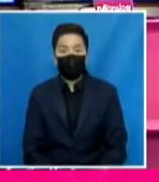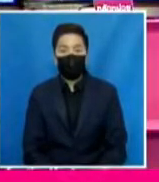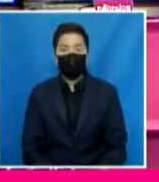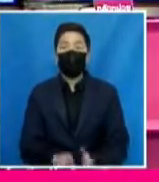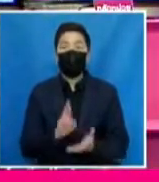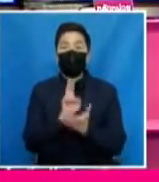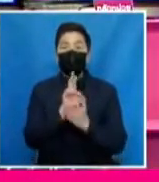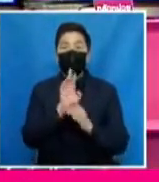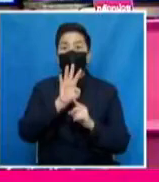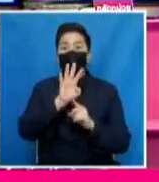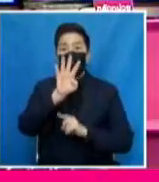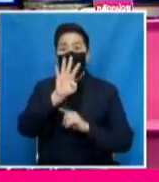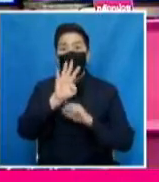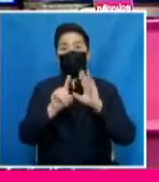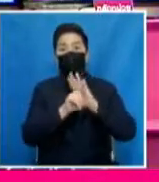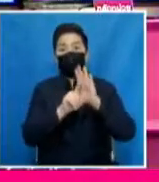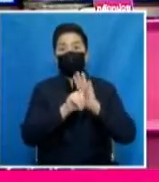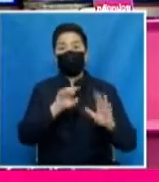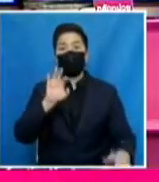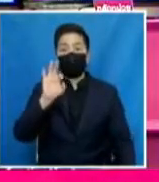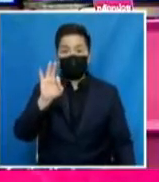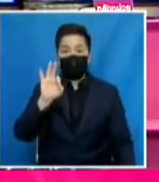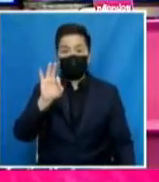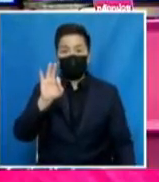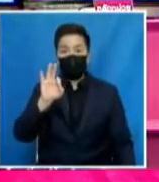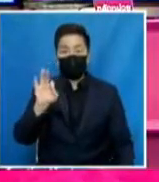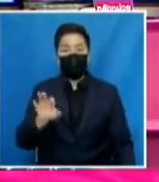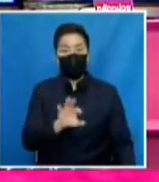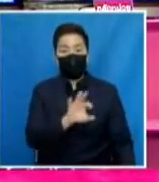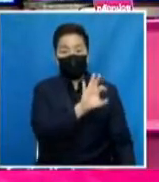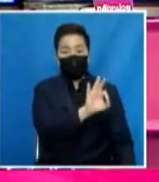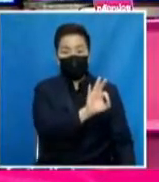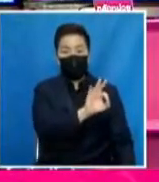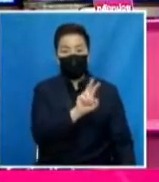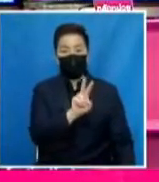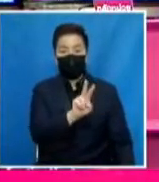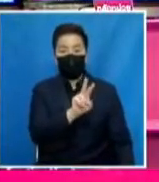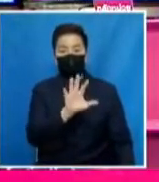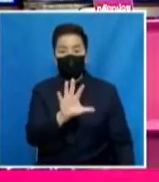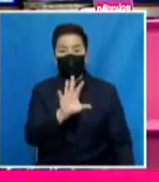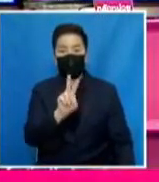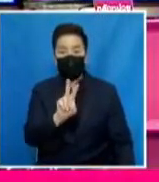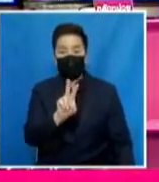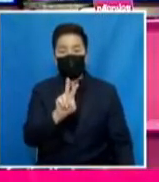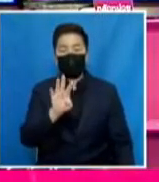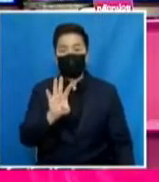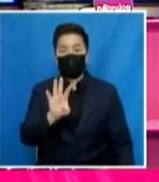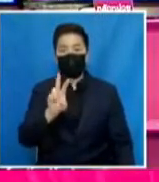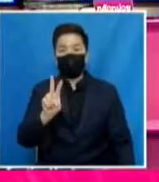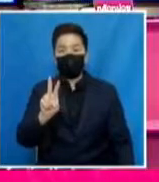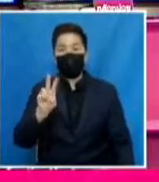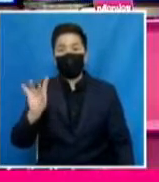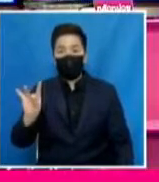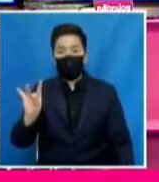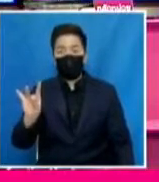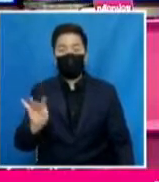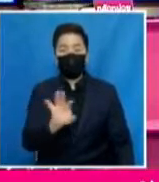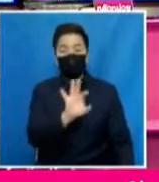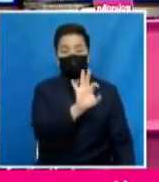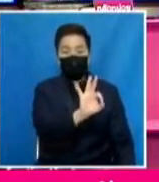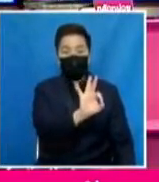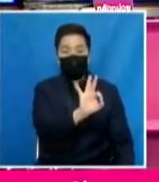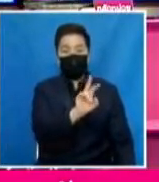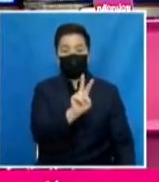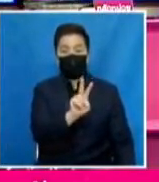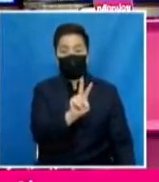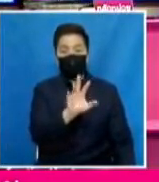อันดับที่4หมุนครั้งที่9เลขที่ออก9 2 5 2 4 2 8เก้าสองห้า